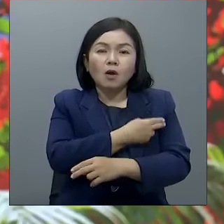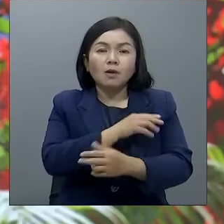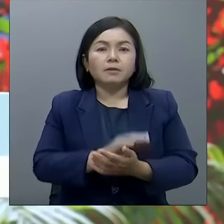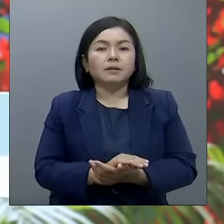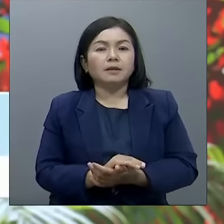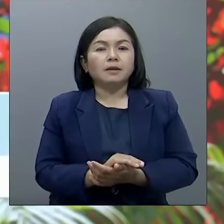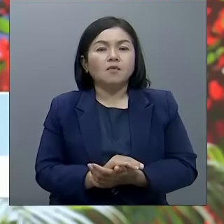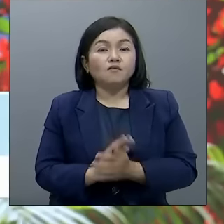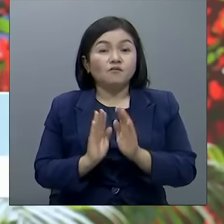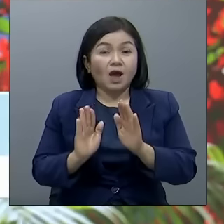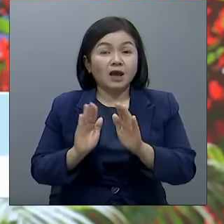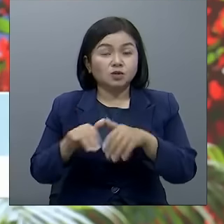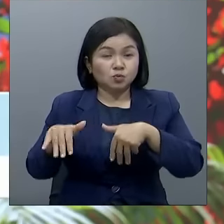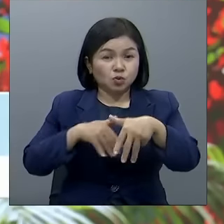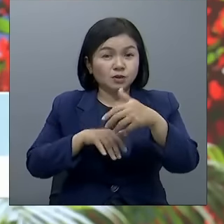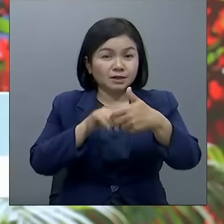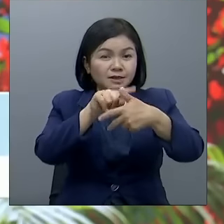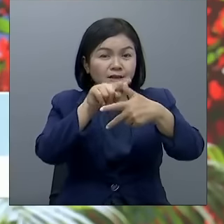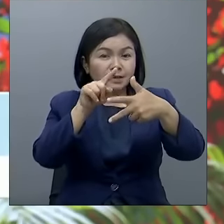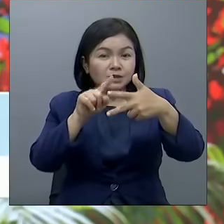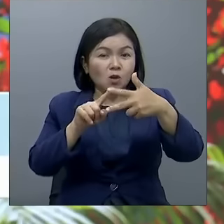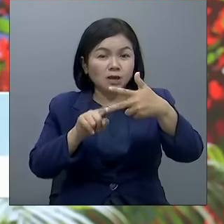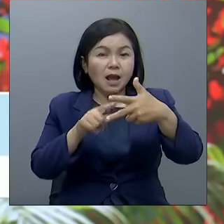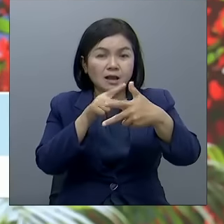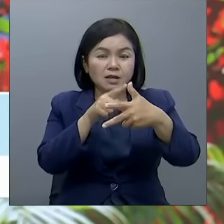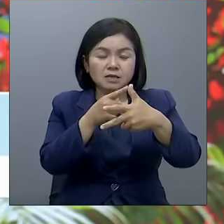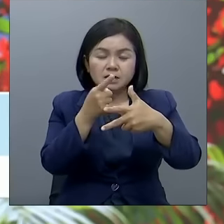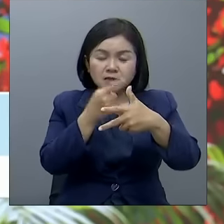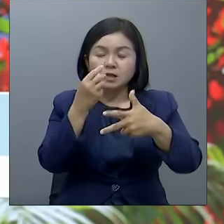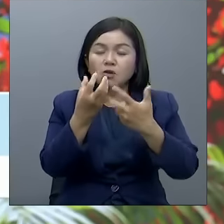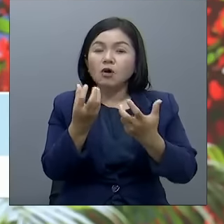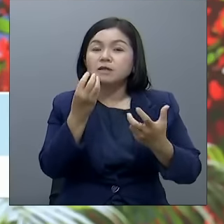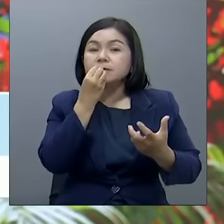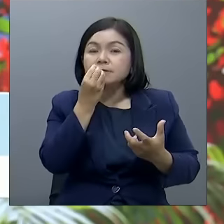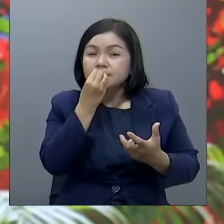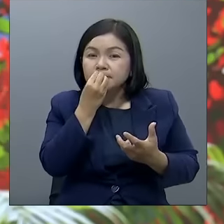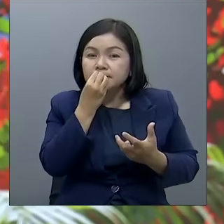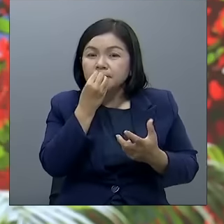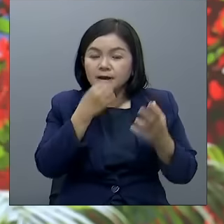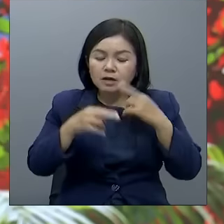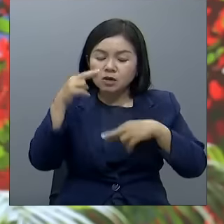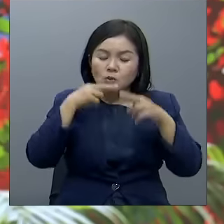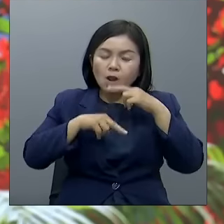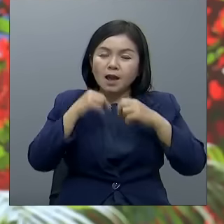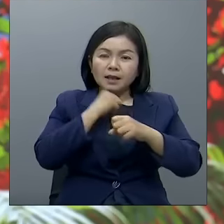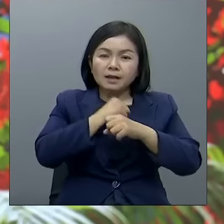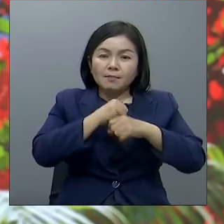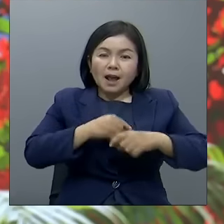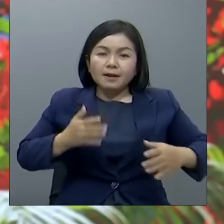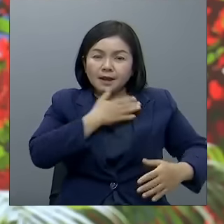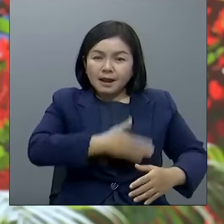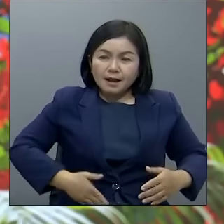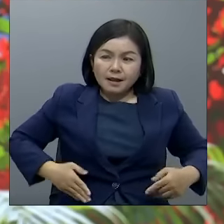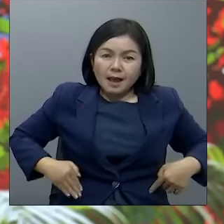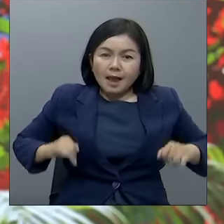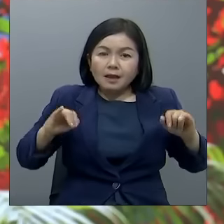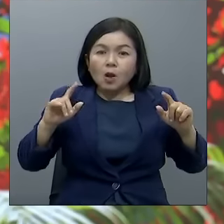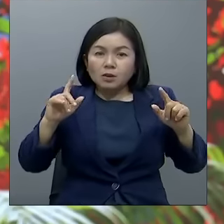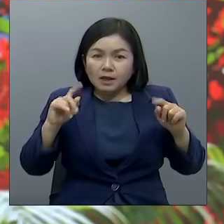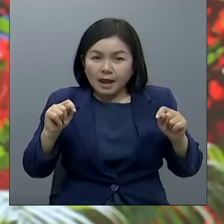ยครับอันดับแรกนะครับอาหารสำคัญเบอร์หนึ่งนะครับในการที่จะทนุถนอมการทำงานของไตของเรา ครับ ธรรมชาติของเราเ